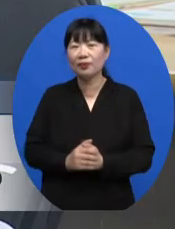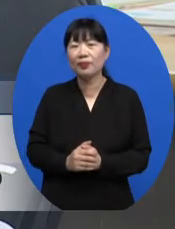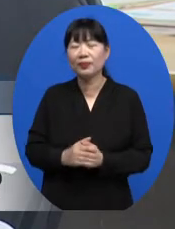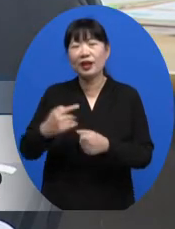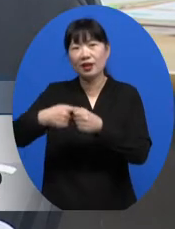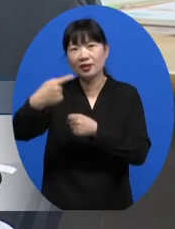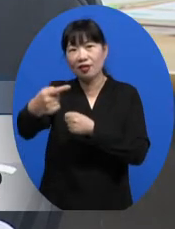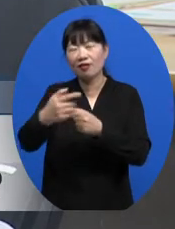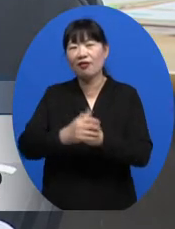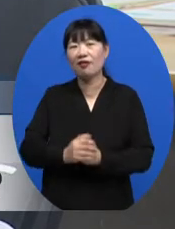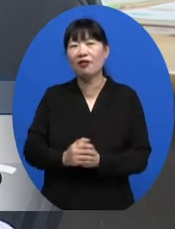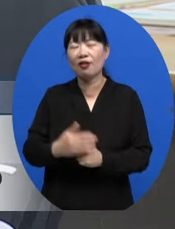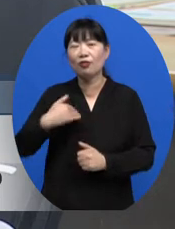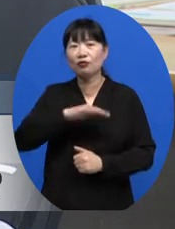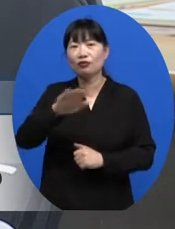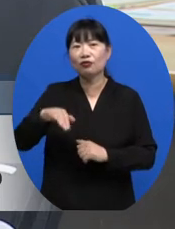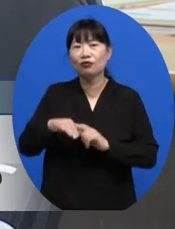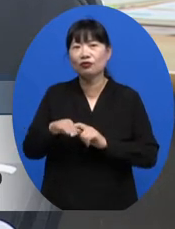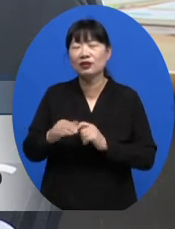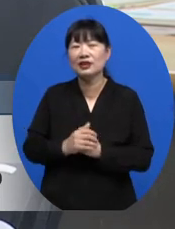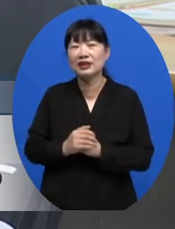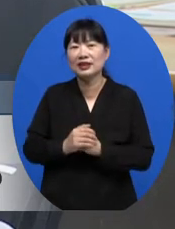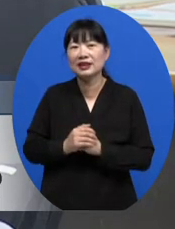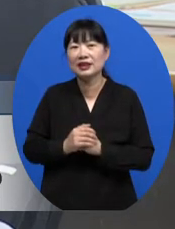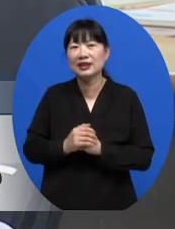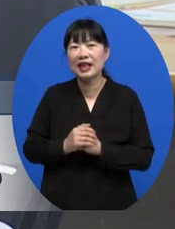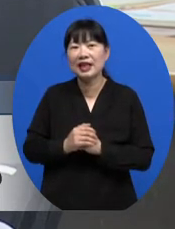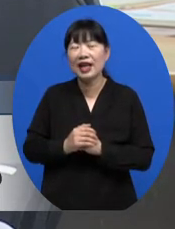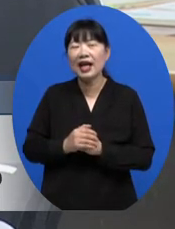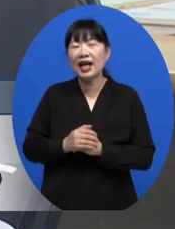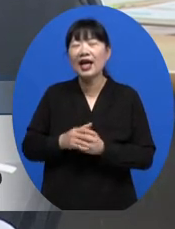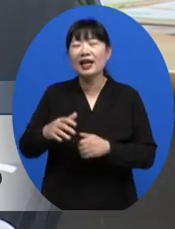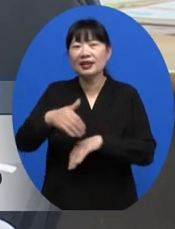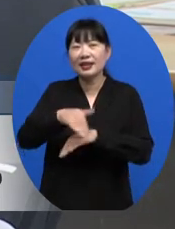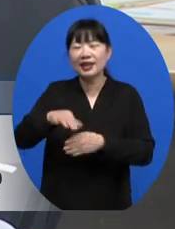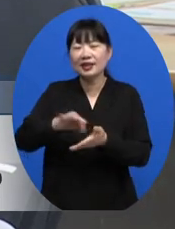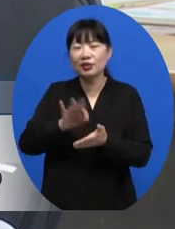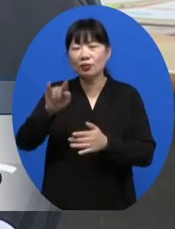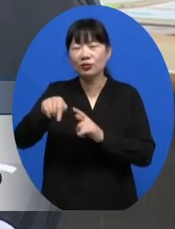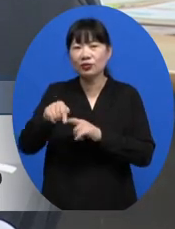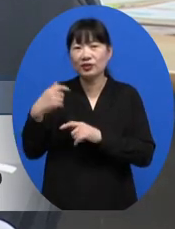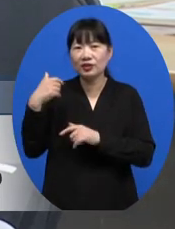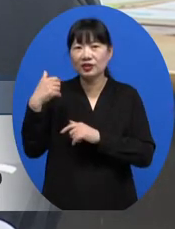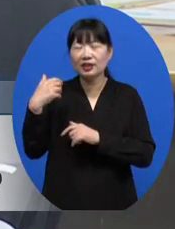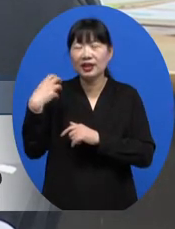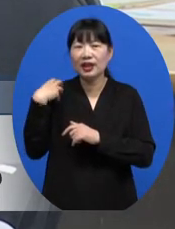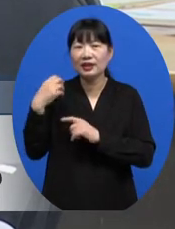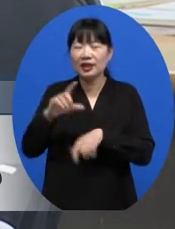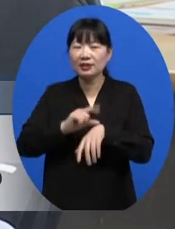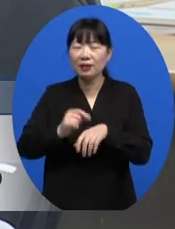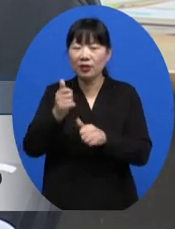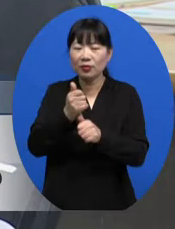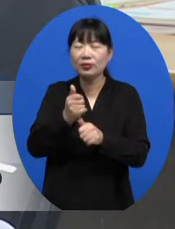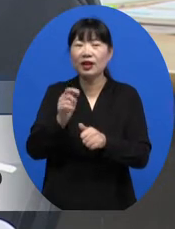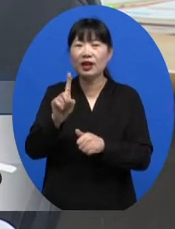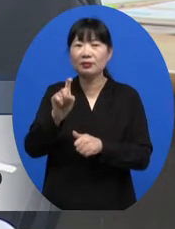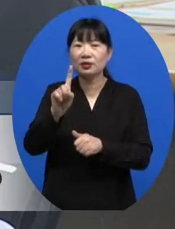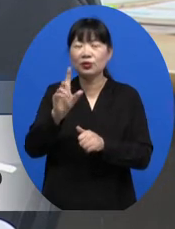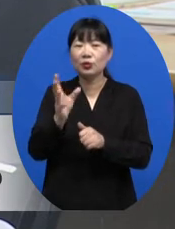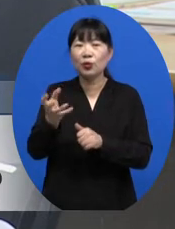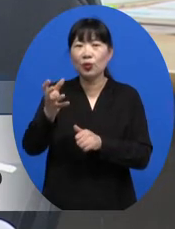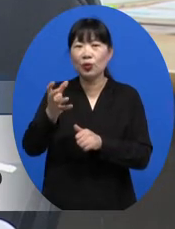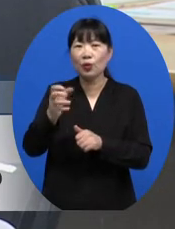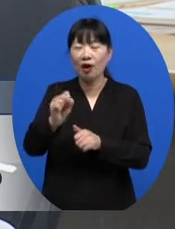내년에 우리 저 기재부 장관께서 지방교부세가 한 11조원 더 내려간다고 하는데